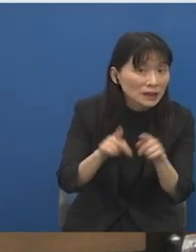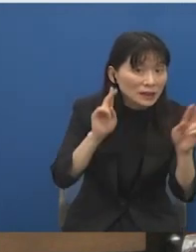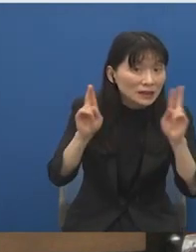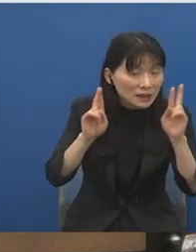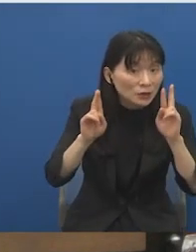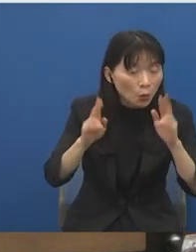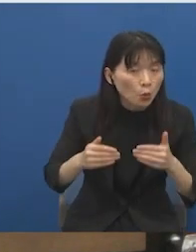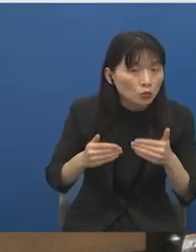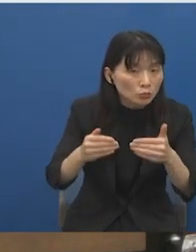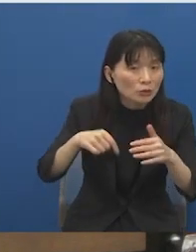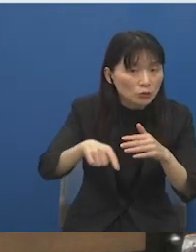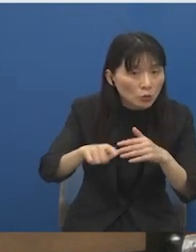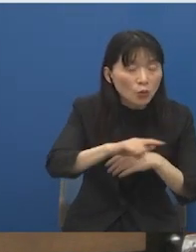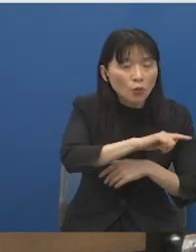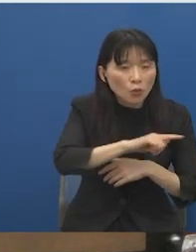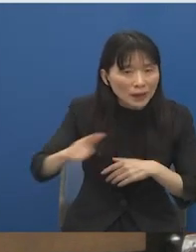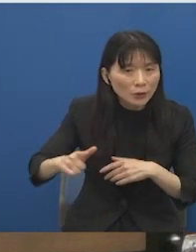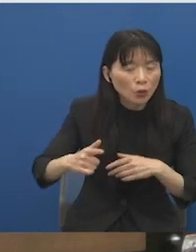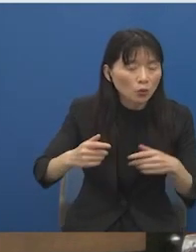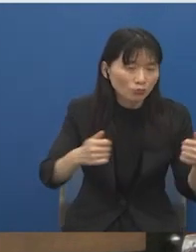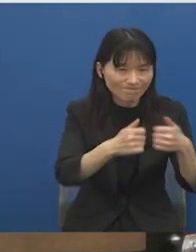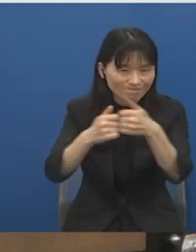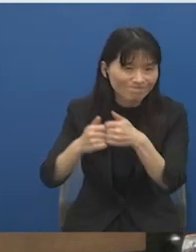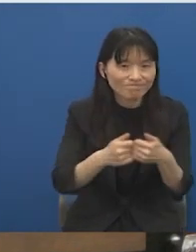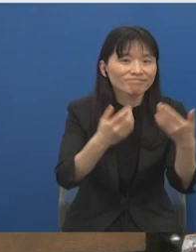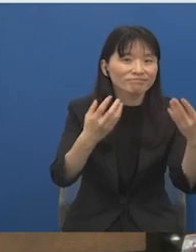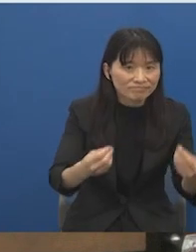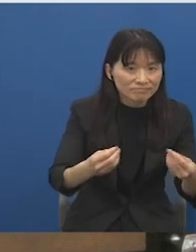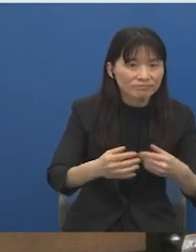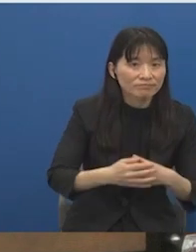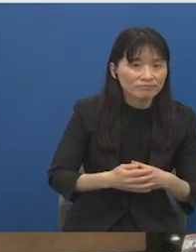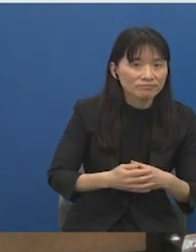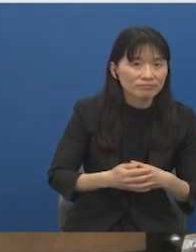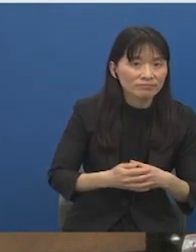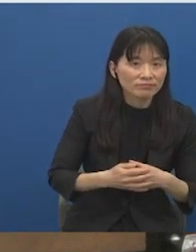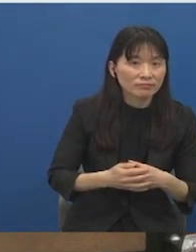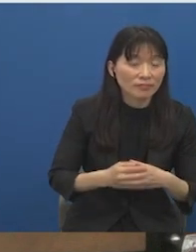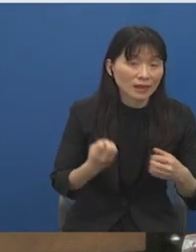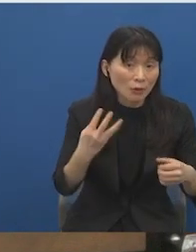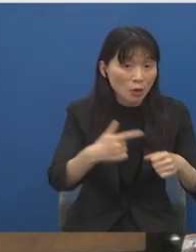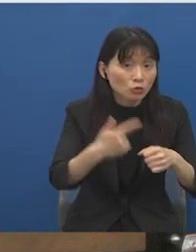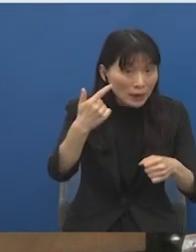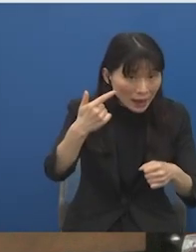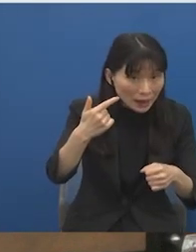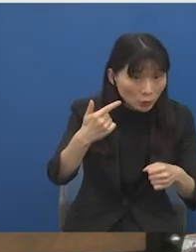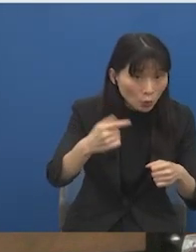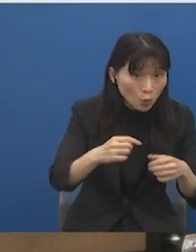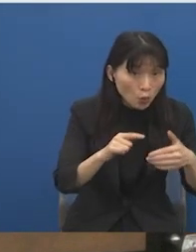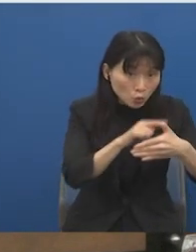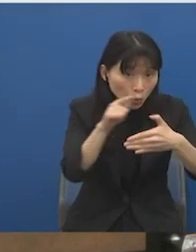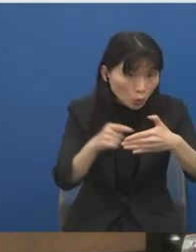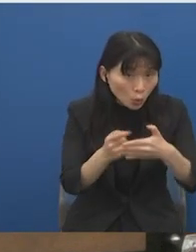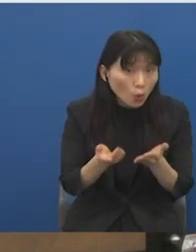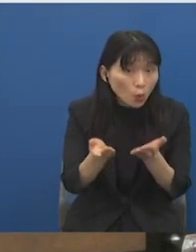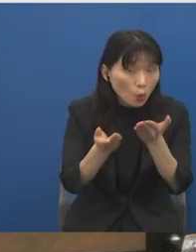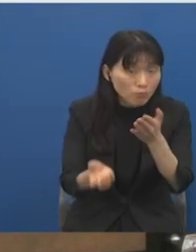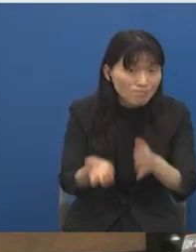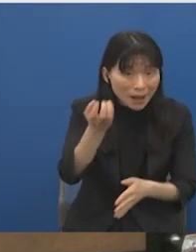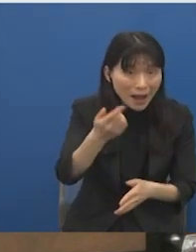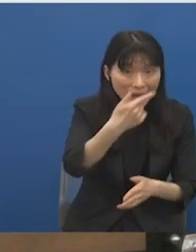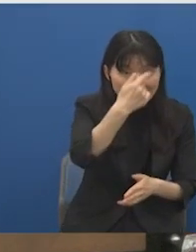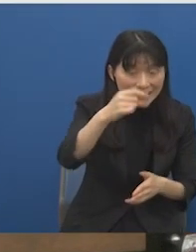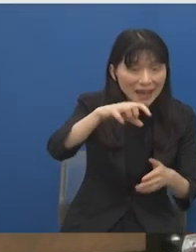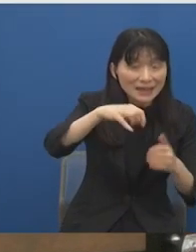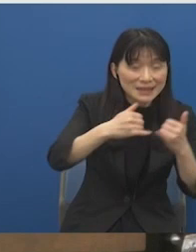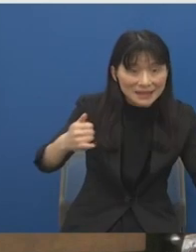める必要性などについて質疑やご意見がありました。以上のほか、令和6年度能登半島地震の被災地